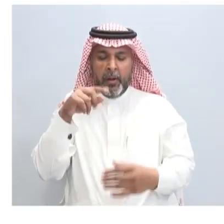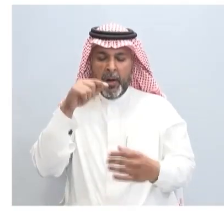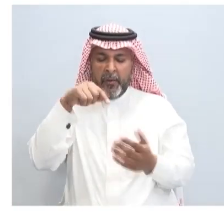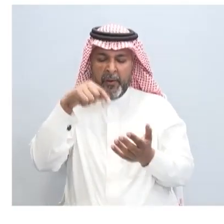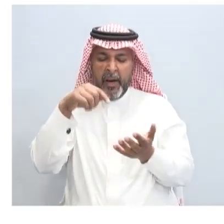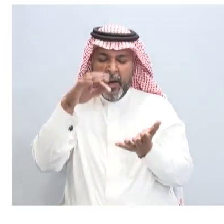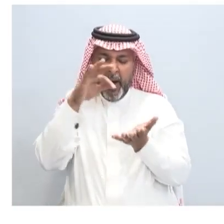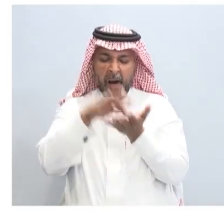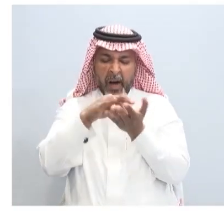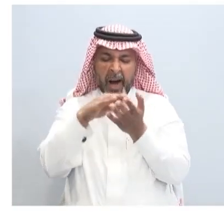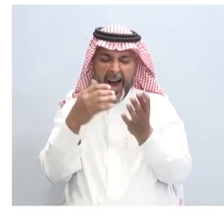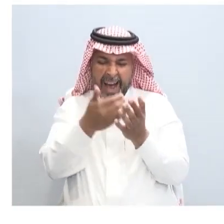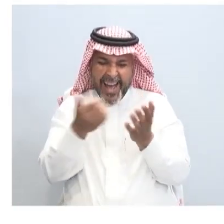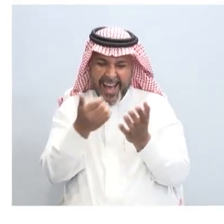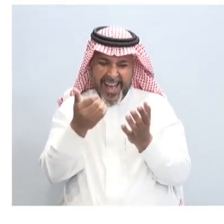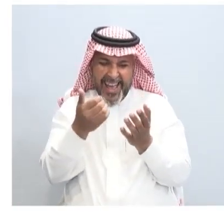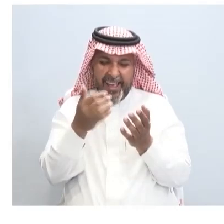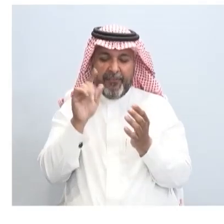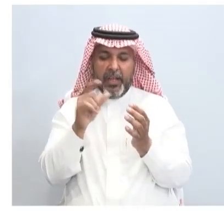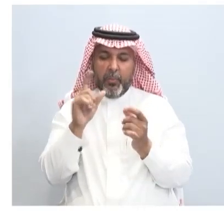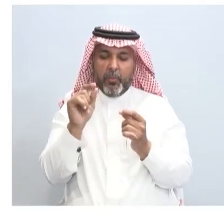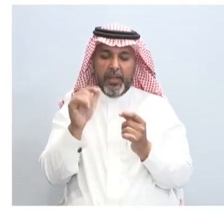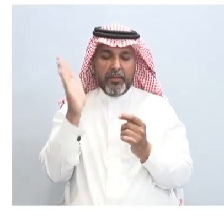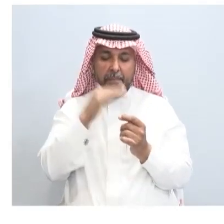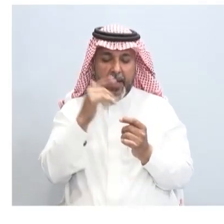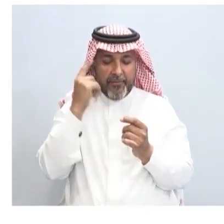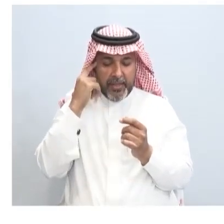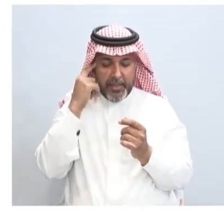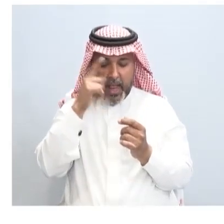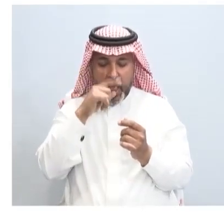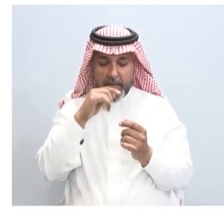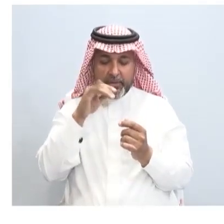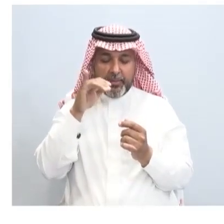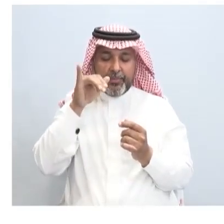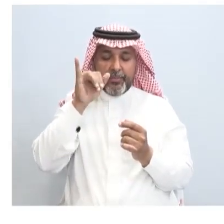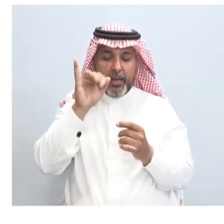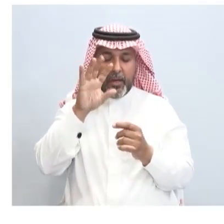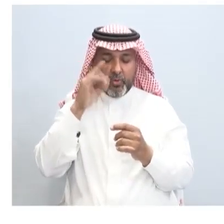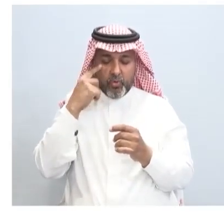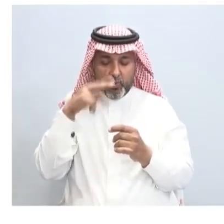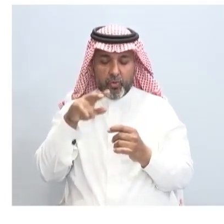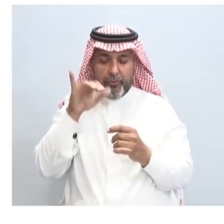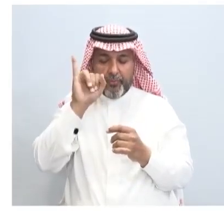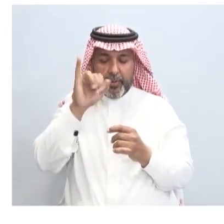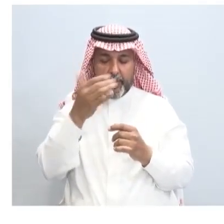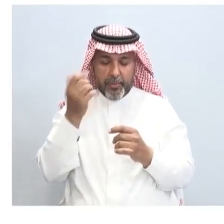هو الخيارات الممكنه هو ان فكتوريا فاذا لازم اتاكد هل يوجد نقطه مرجعيه او لا يوجد اذا لا يوجد اب انقص